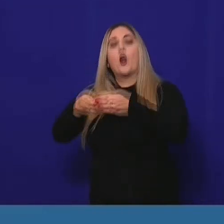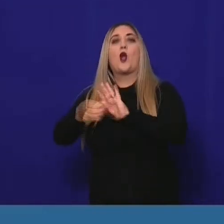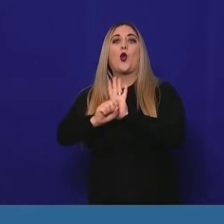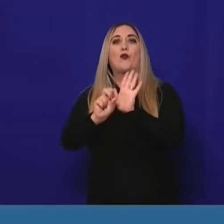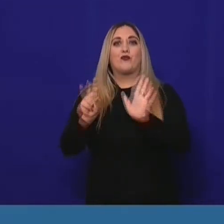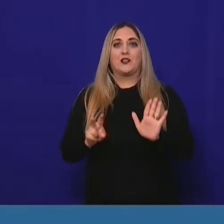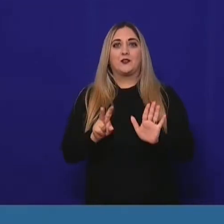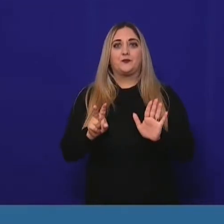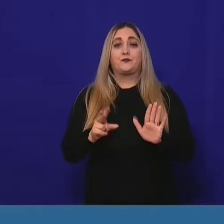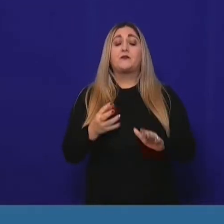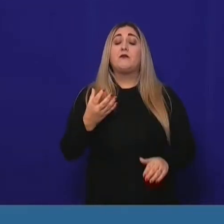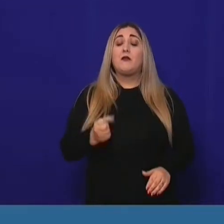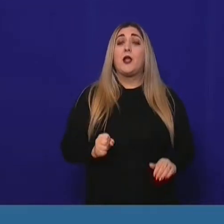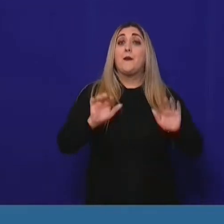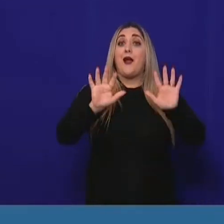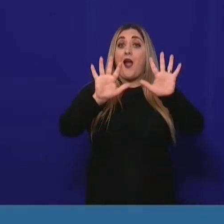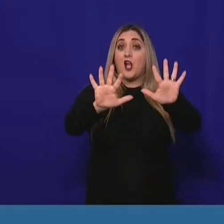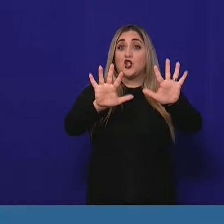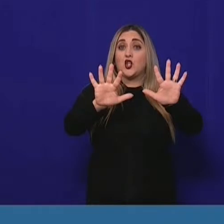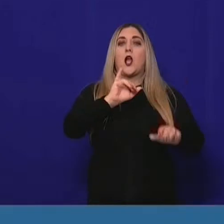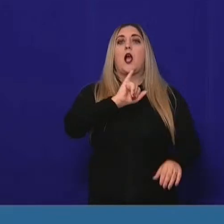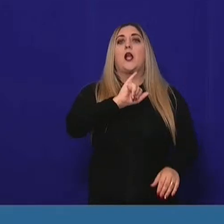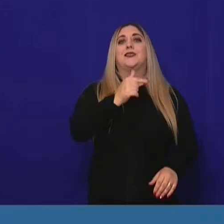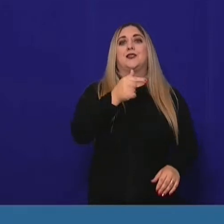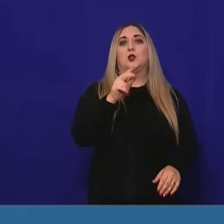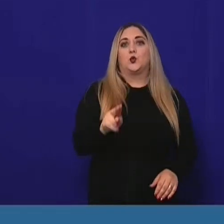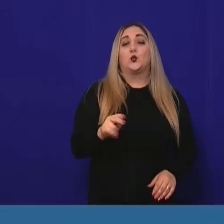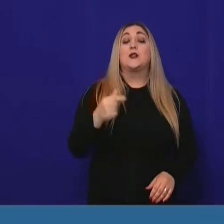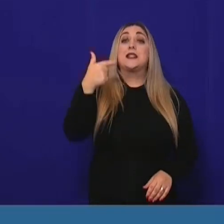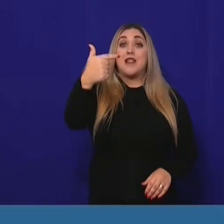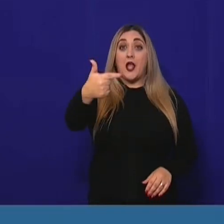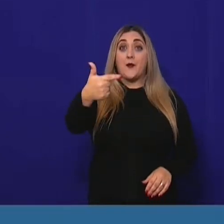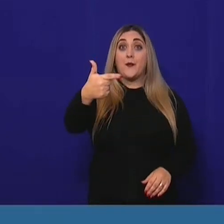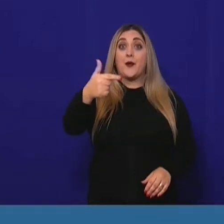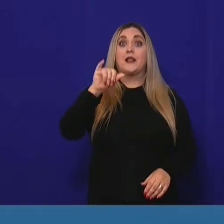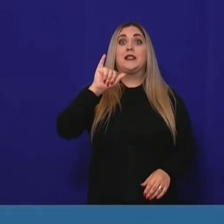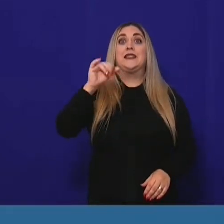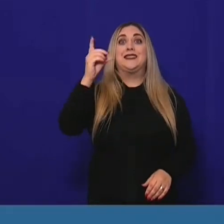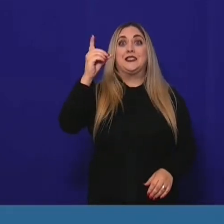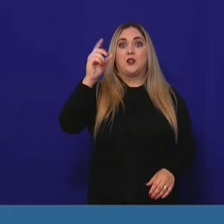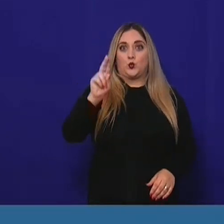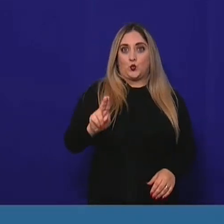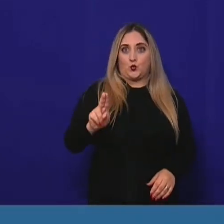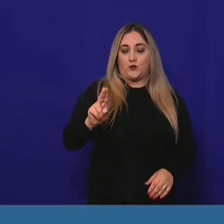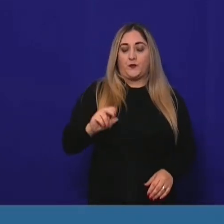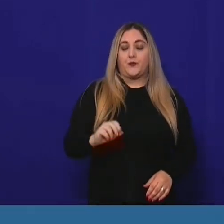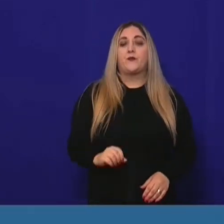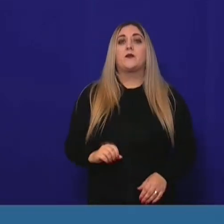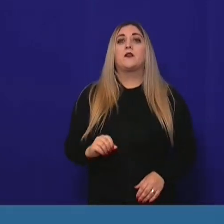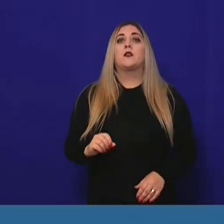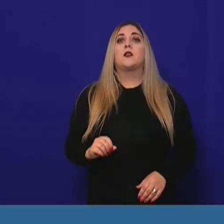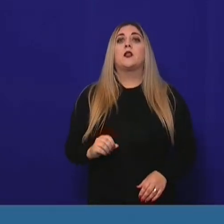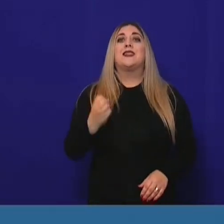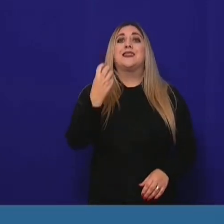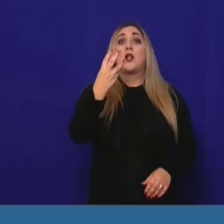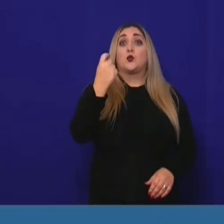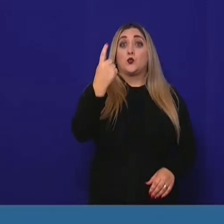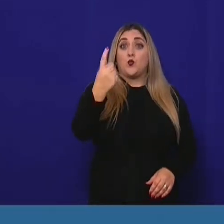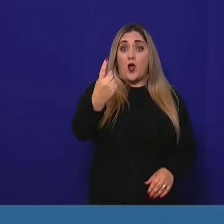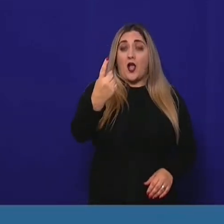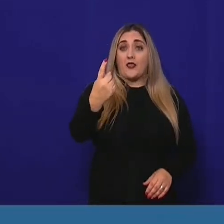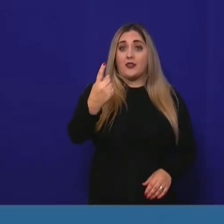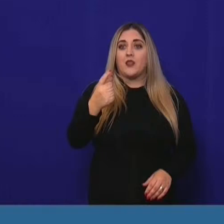u bħalissa għandna 10 persuni fl-ITU. Għanna 7 persuni fl-Infectious Diseases Unit, għanna 31